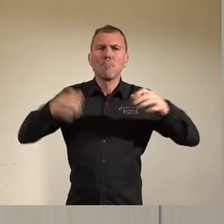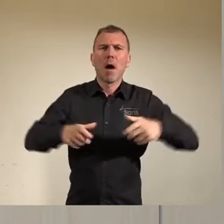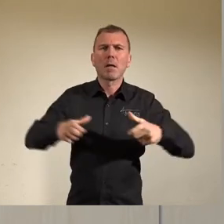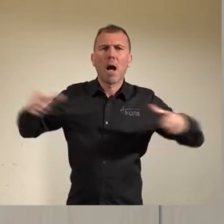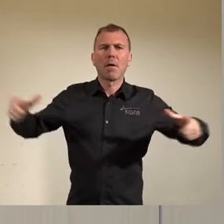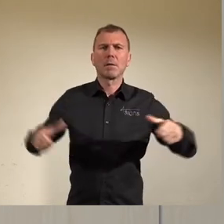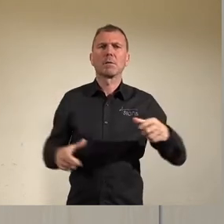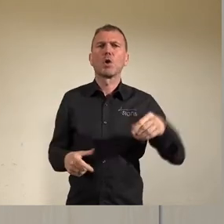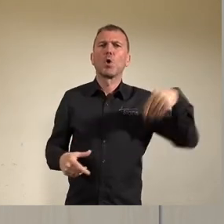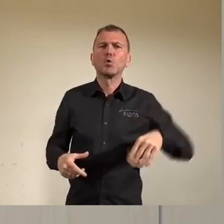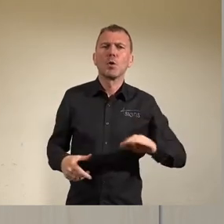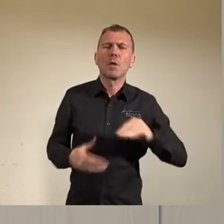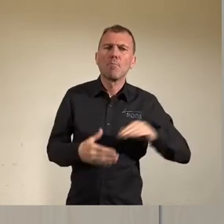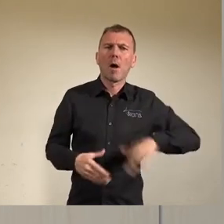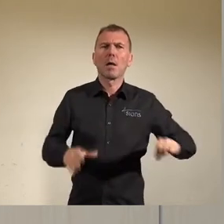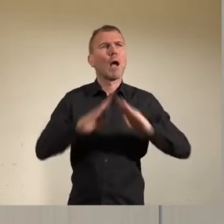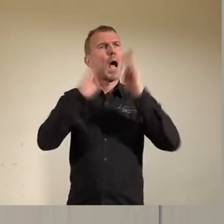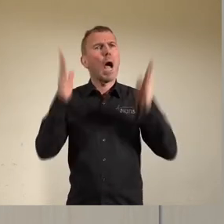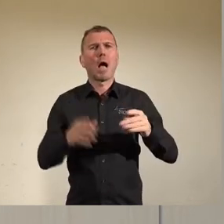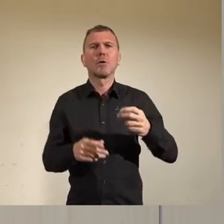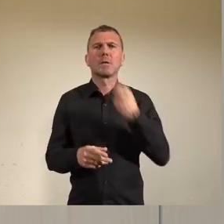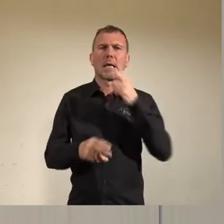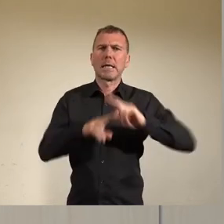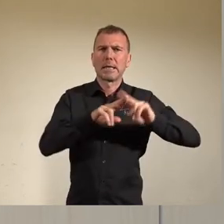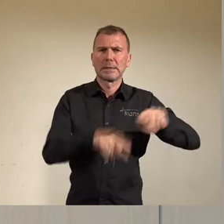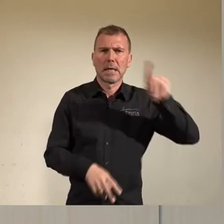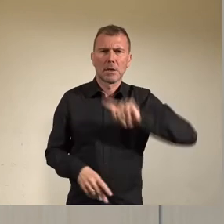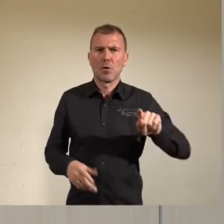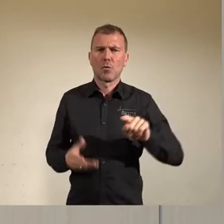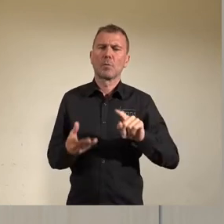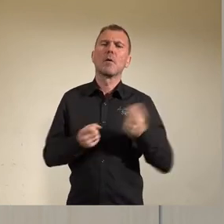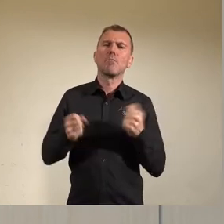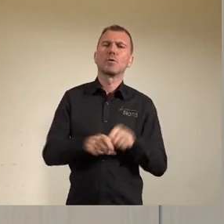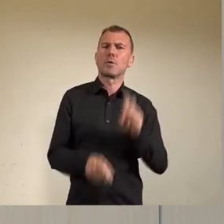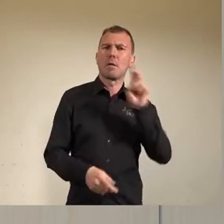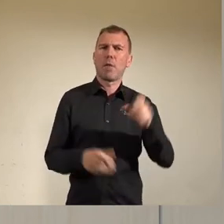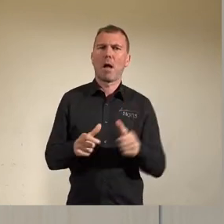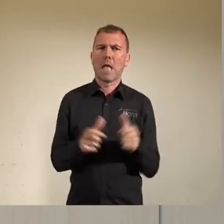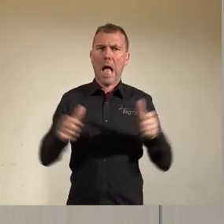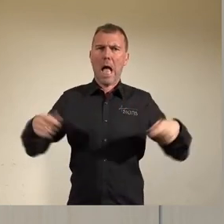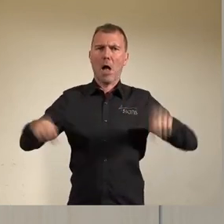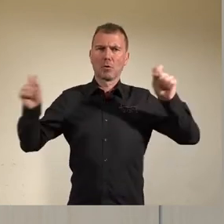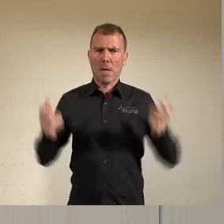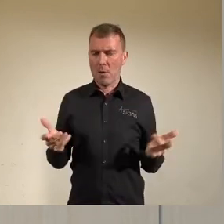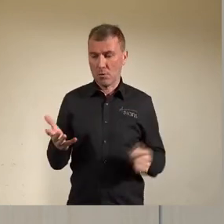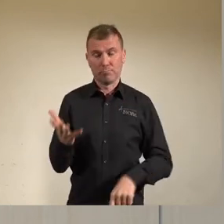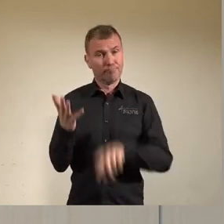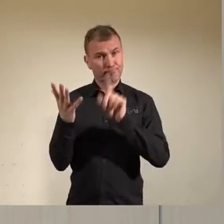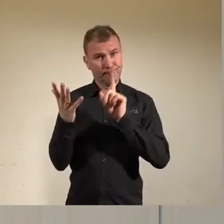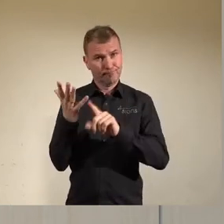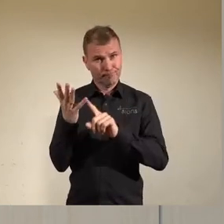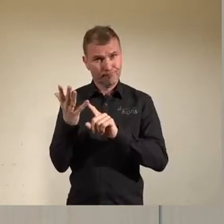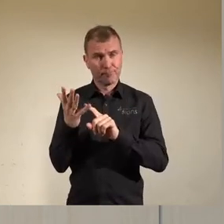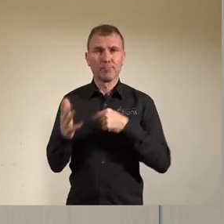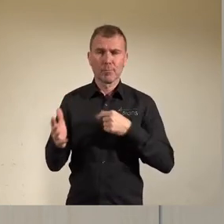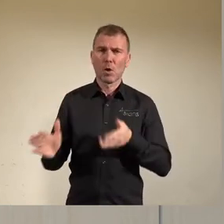oder Alaunpark, energetische Gebäudesanierungen oder den weiteren Ausbau von Bus und Bahn. Und vor allen Dingen, wir korrigieren die eine oder